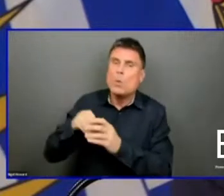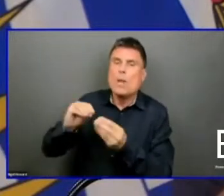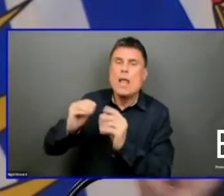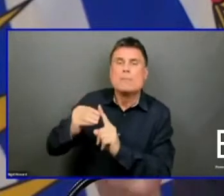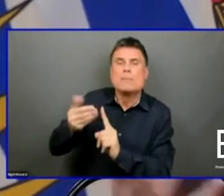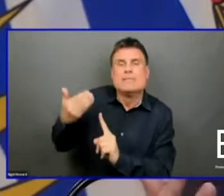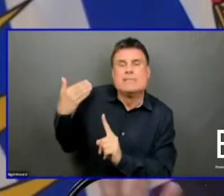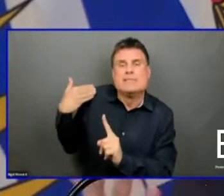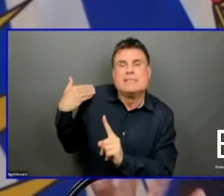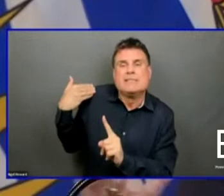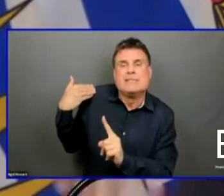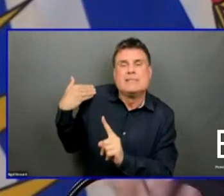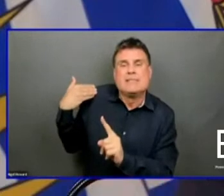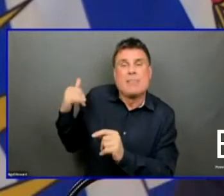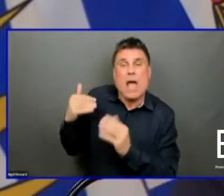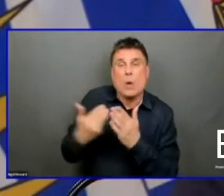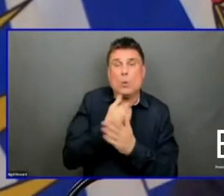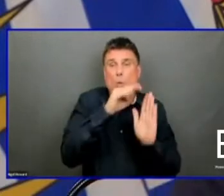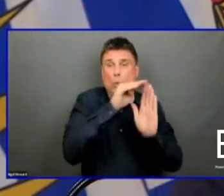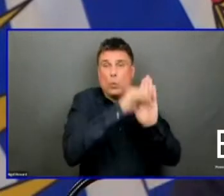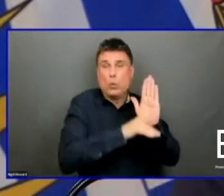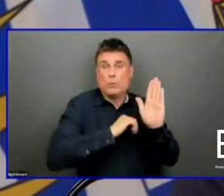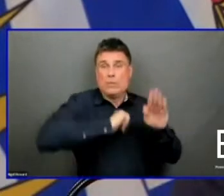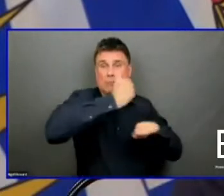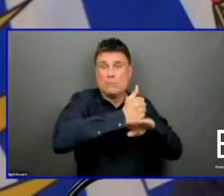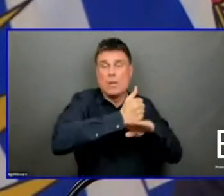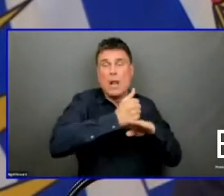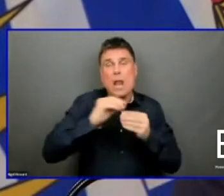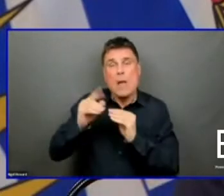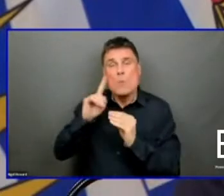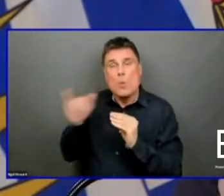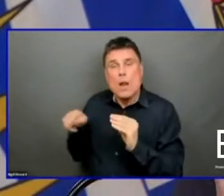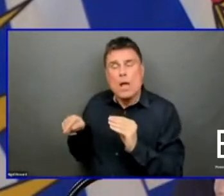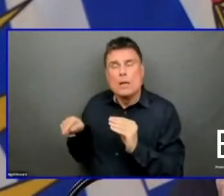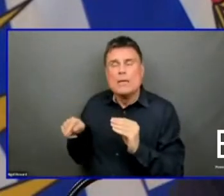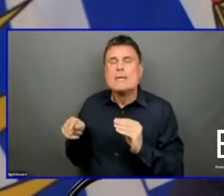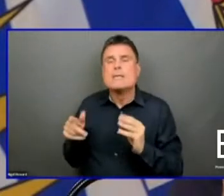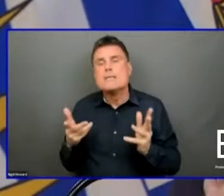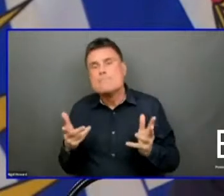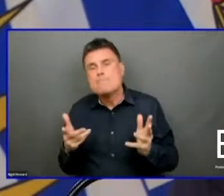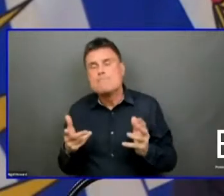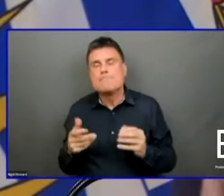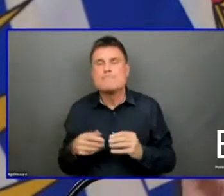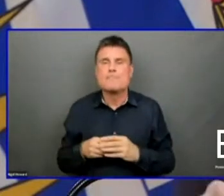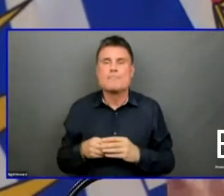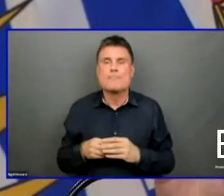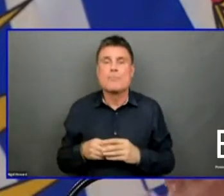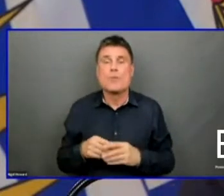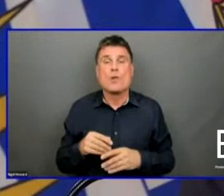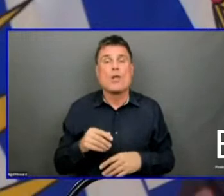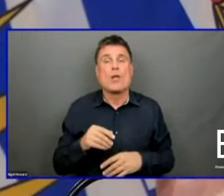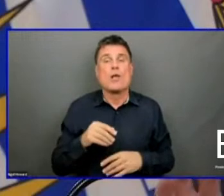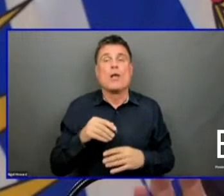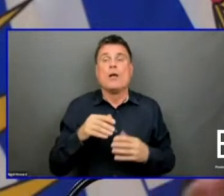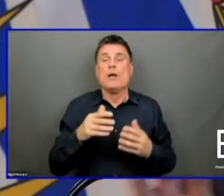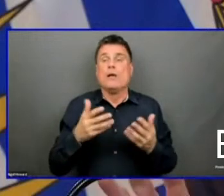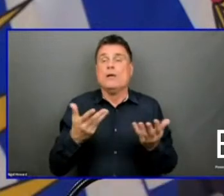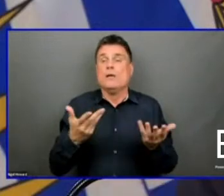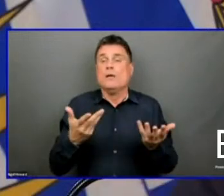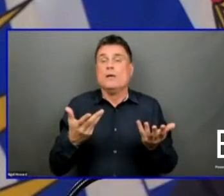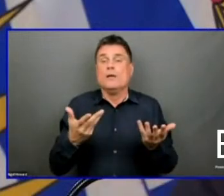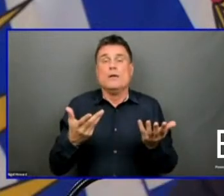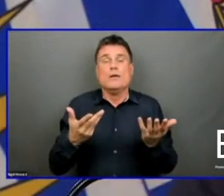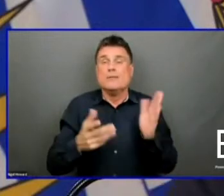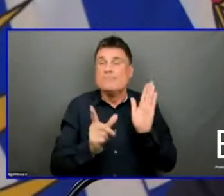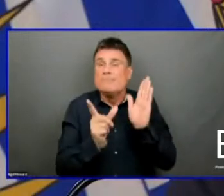是我们也看到了这个限制措施产生了影响。 But they are just that. They're models. They tell us what 模 are the 型就是模 important 型，他 factors 是